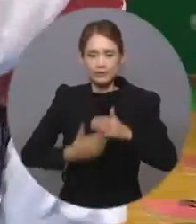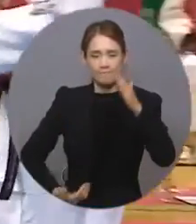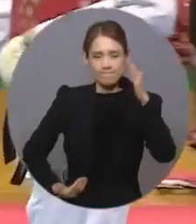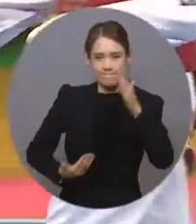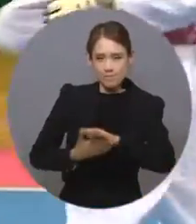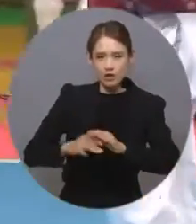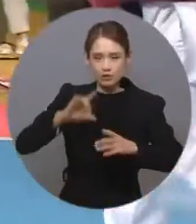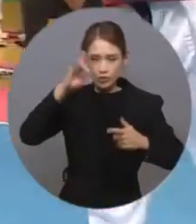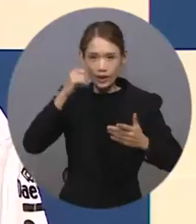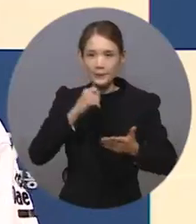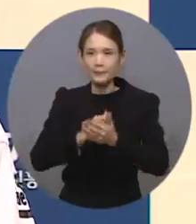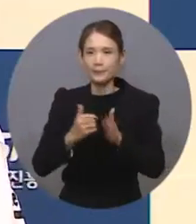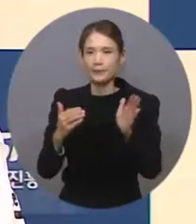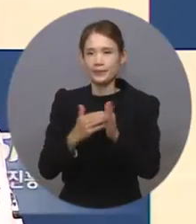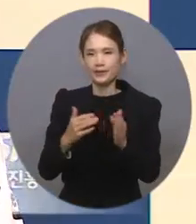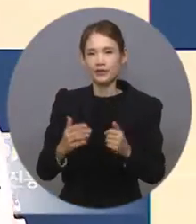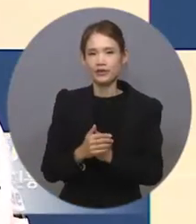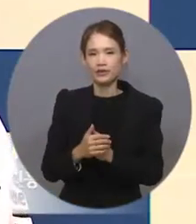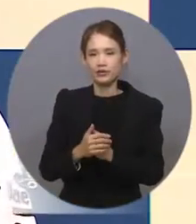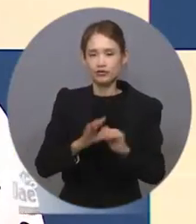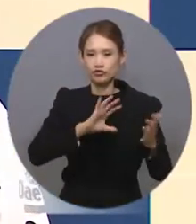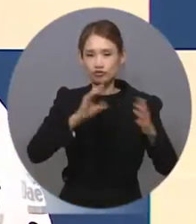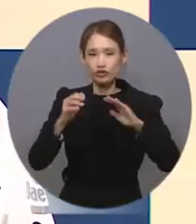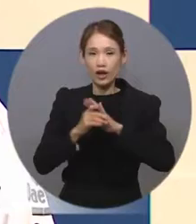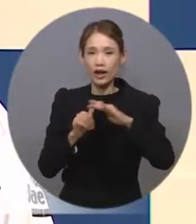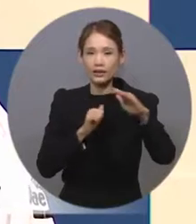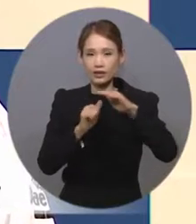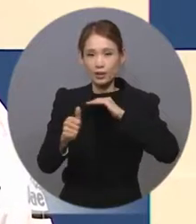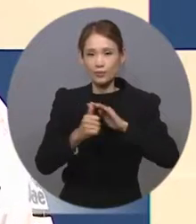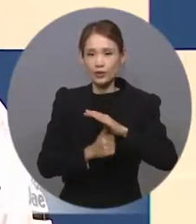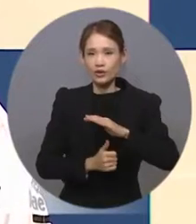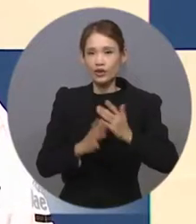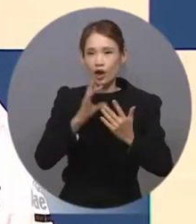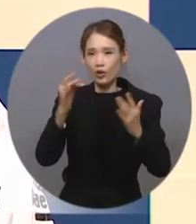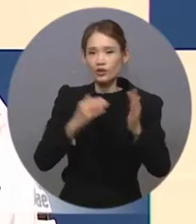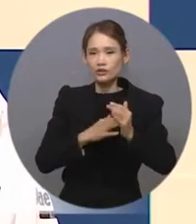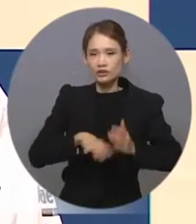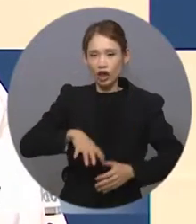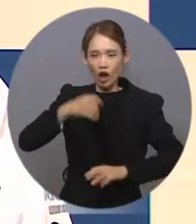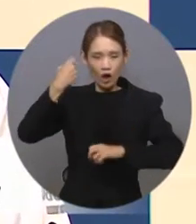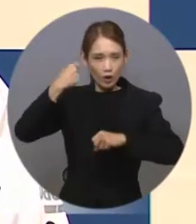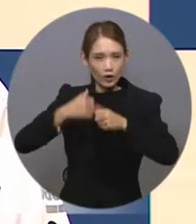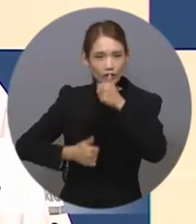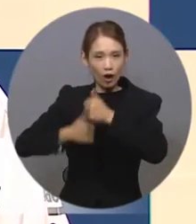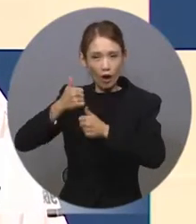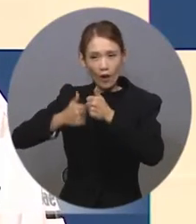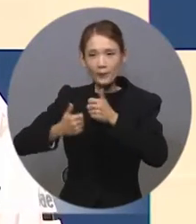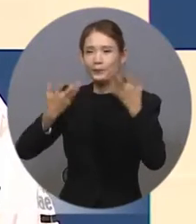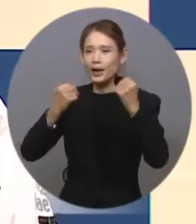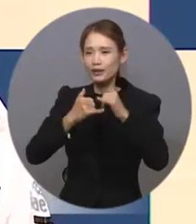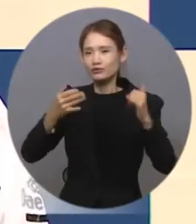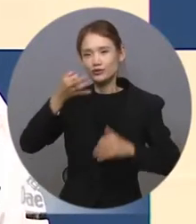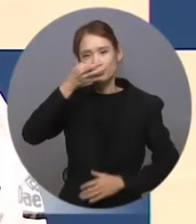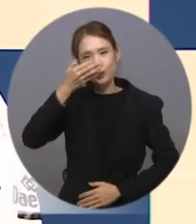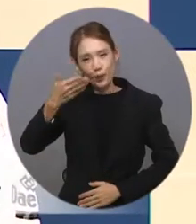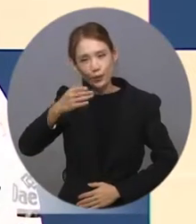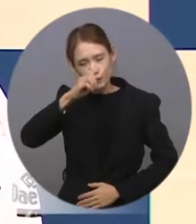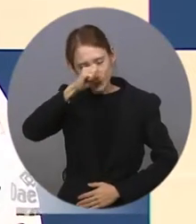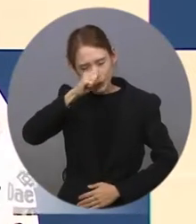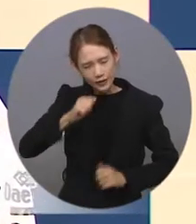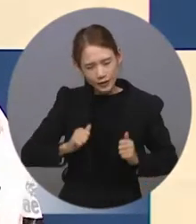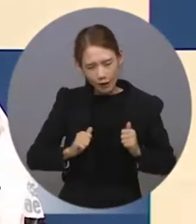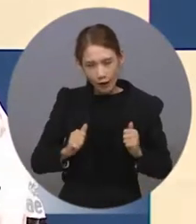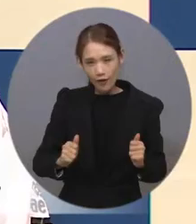선보였습니다 국대 선발전 이후 첫 등 지어서 많은 분들에게 좋은 경기를 보여 드리려고 내심 이